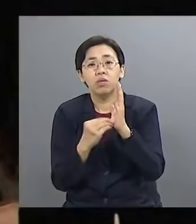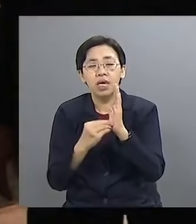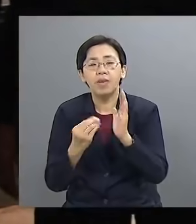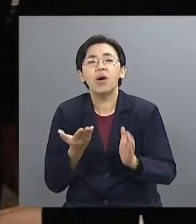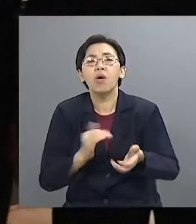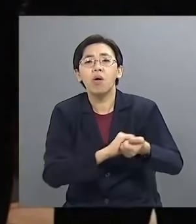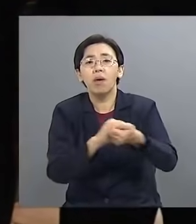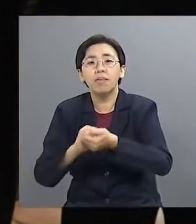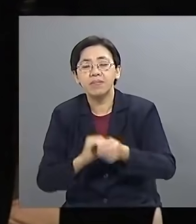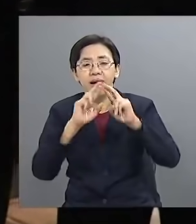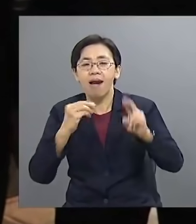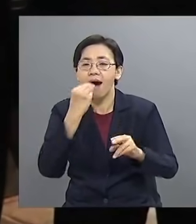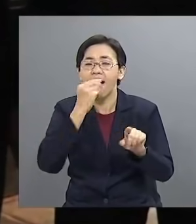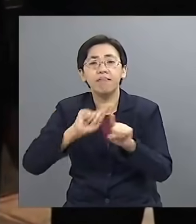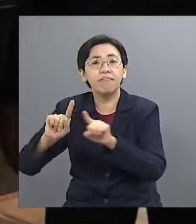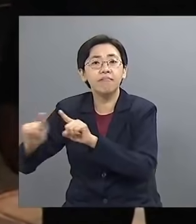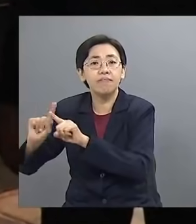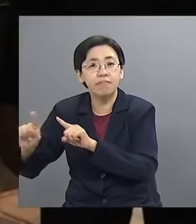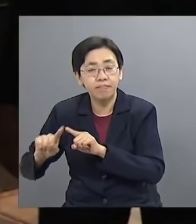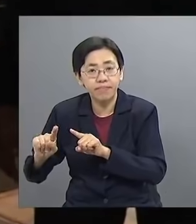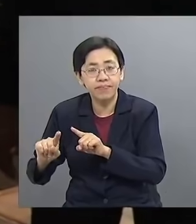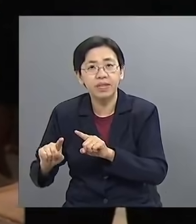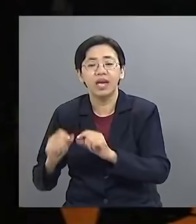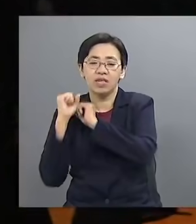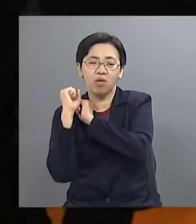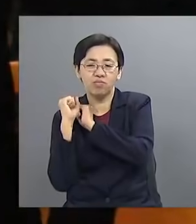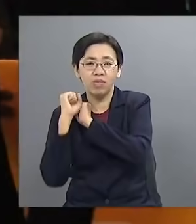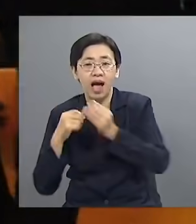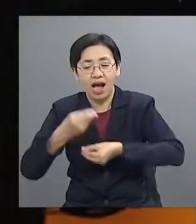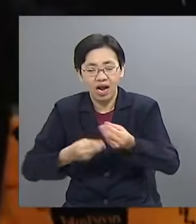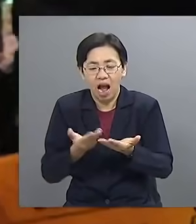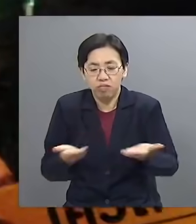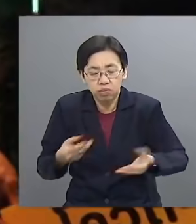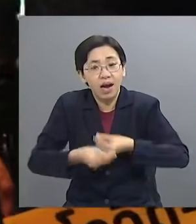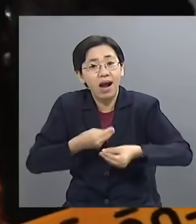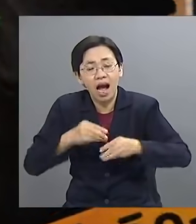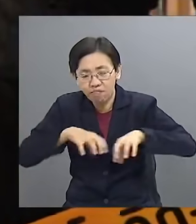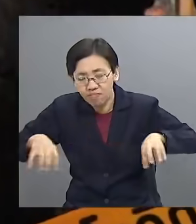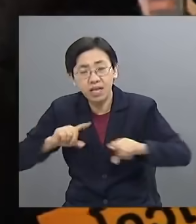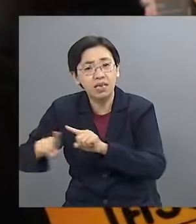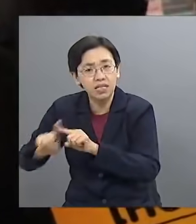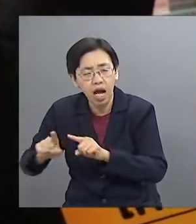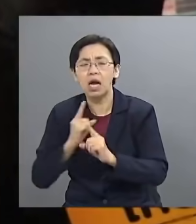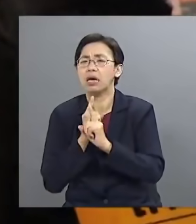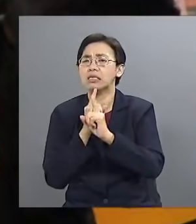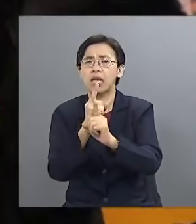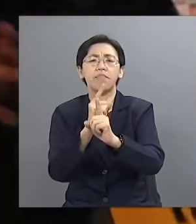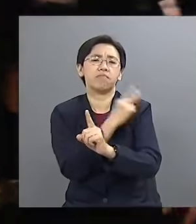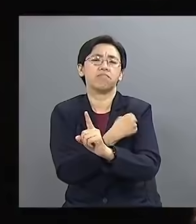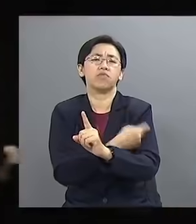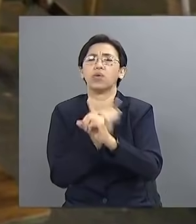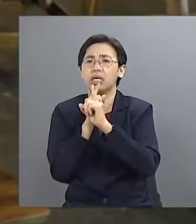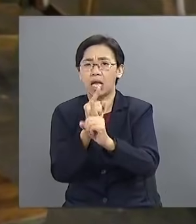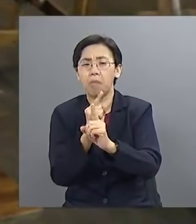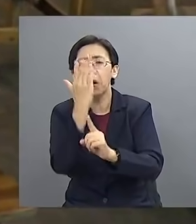กประเภทรวมถึงหาบเร่แผงลอยด้วยนะคะก็ต้องปฏิบัติตามมาตรการในการคัดกรอง